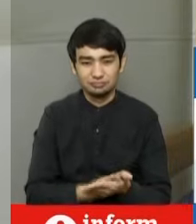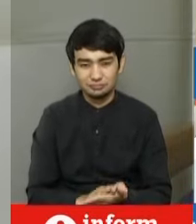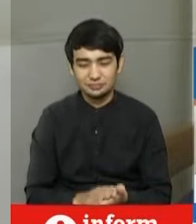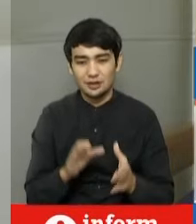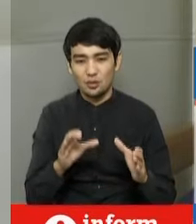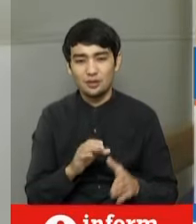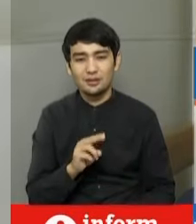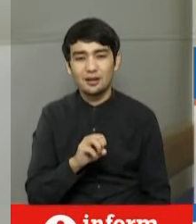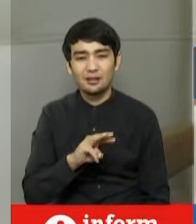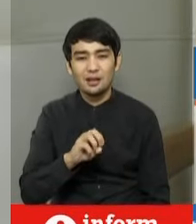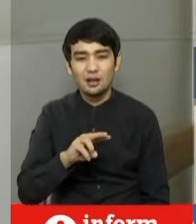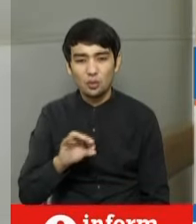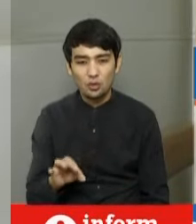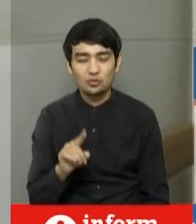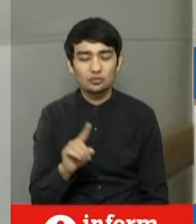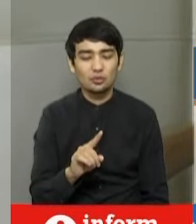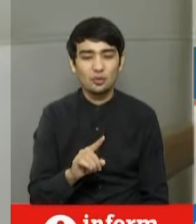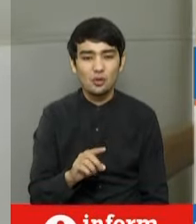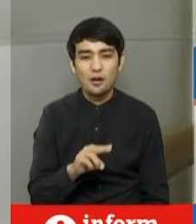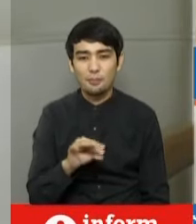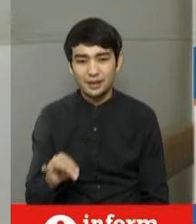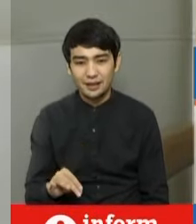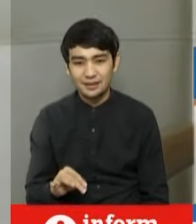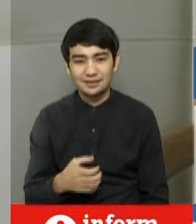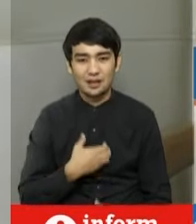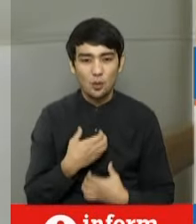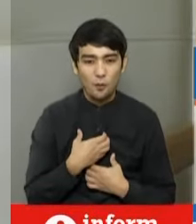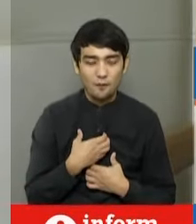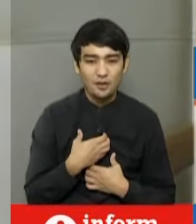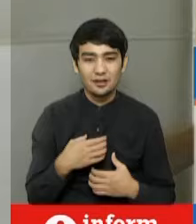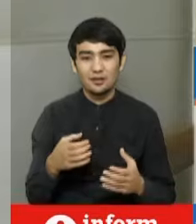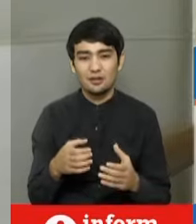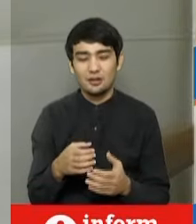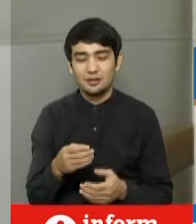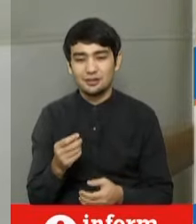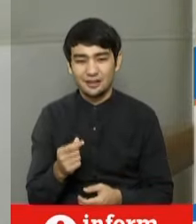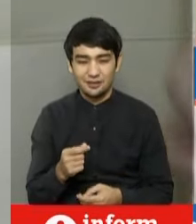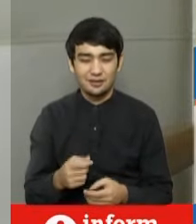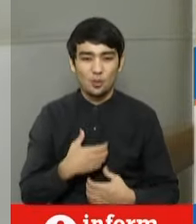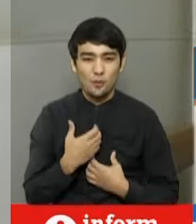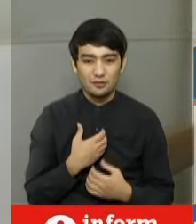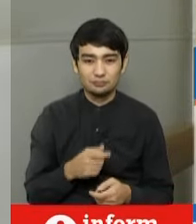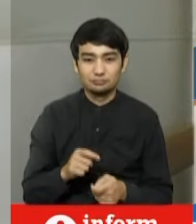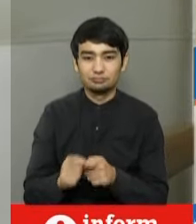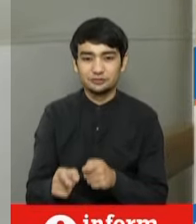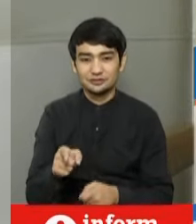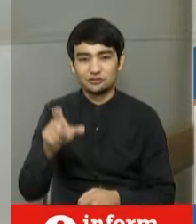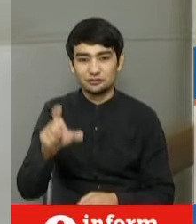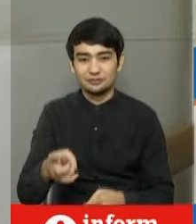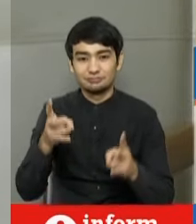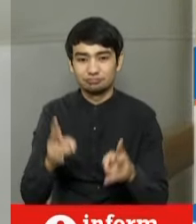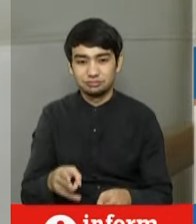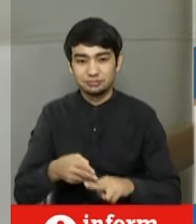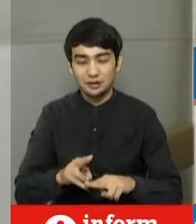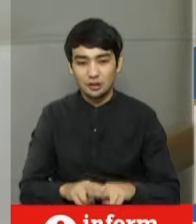Что при выдаче уже страховой компен с компенсации тот пациент не